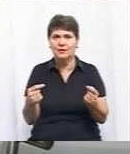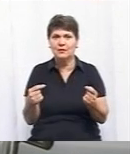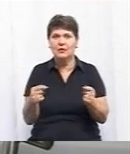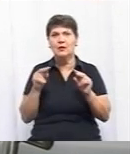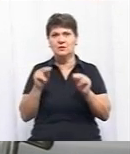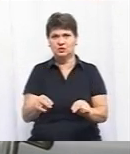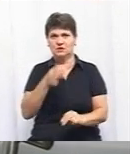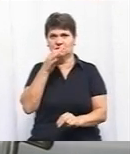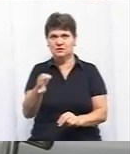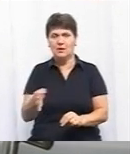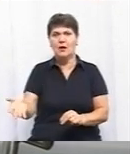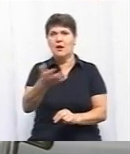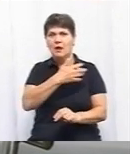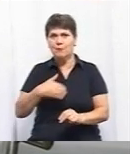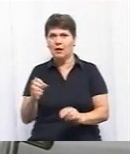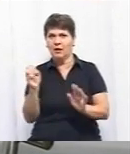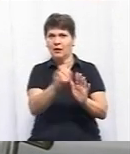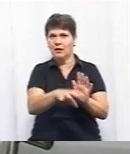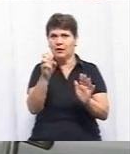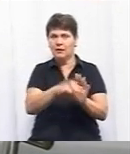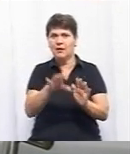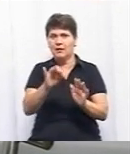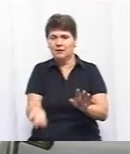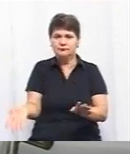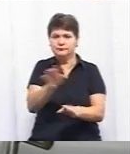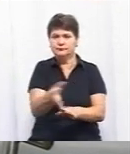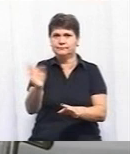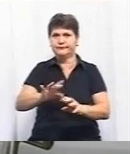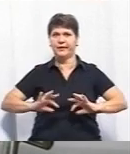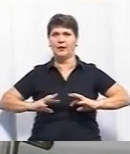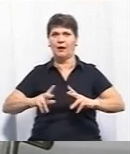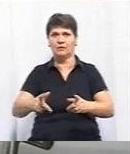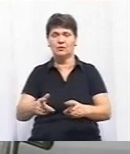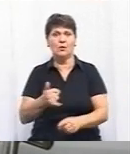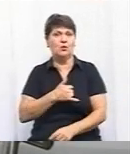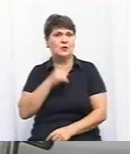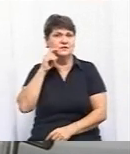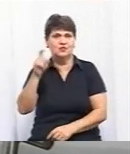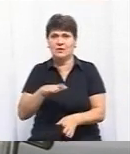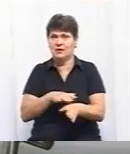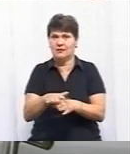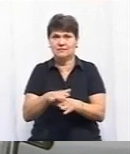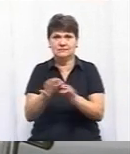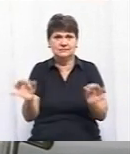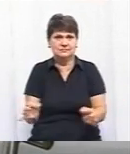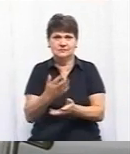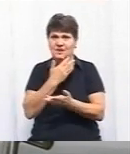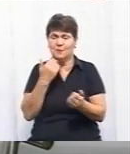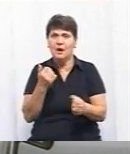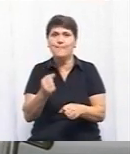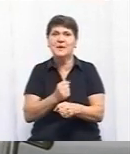скидаємо на купи, підгортаємо трактором. У нас же нічого в Україні не відбувається, наприклад, переробка як така. Точніше, в нас є